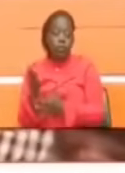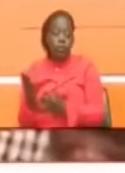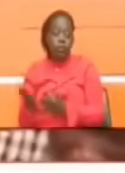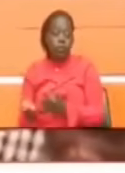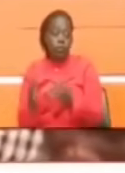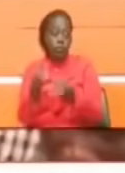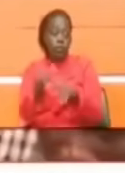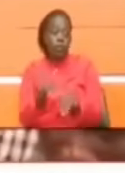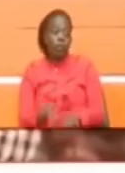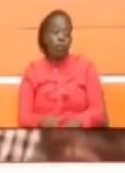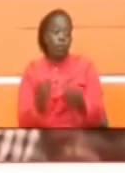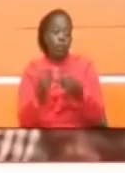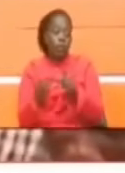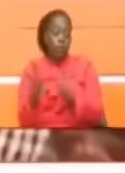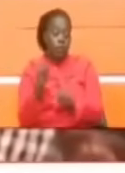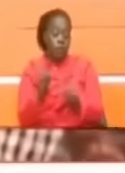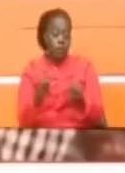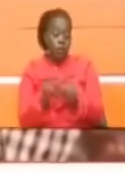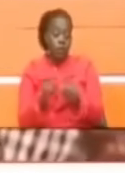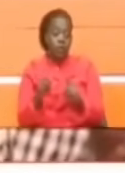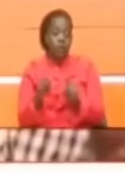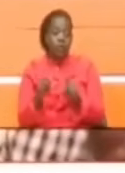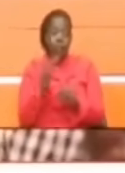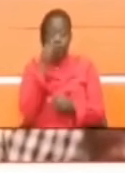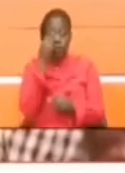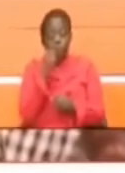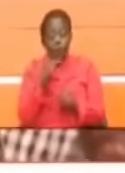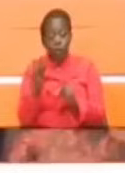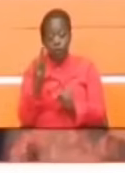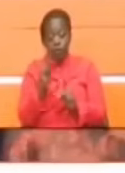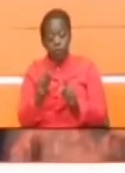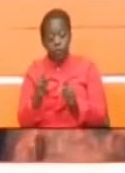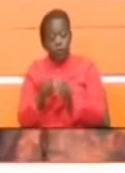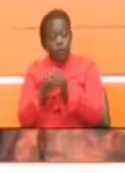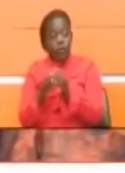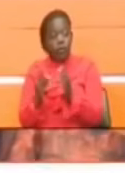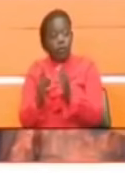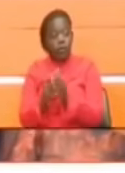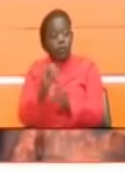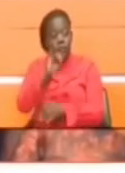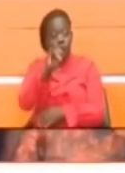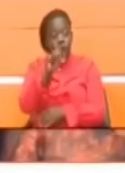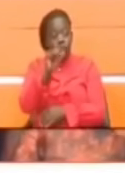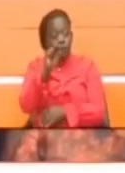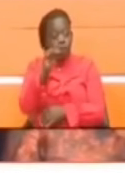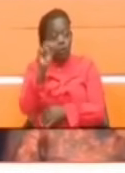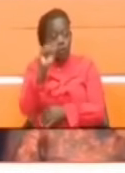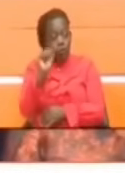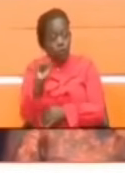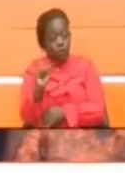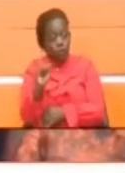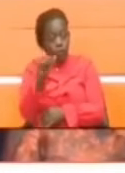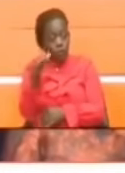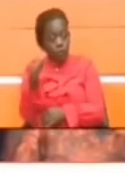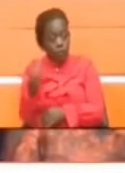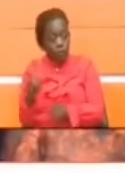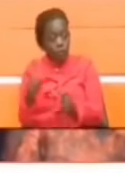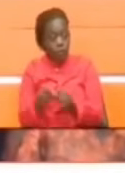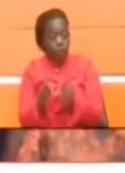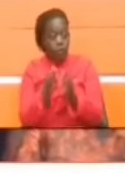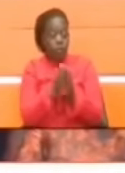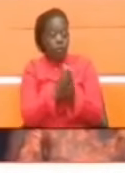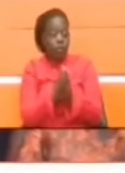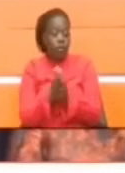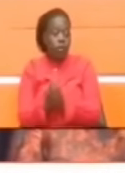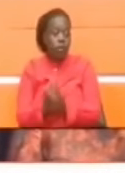kwetabyeko abantu ab'enjawulo okuli bannaddiini abakulembeddwa Dr. James Bukomeko omulabirizi w'emityana n'abalala era basiimye